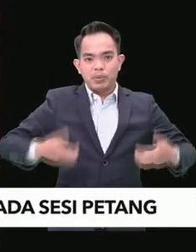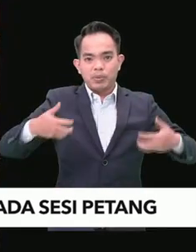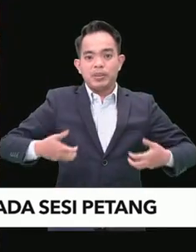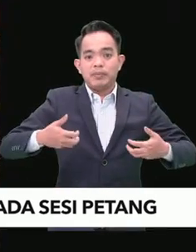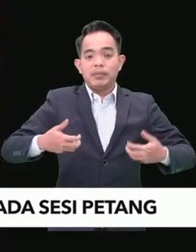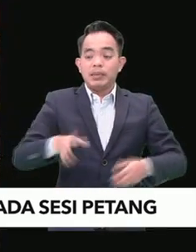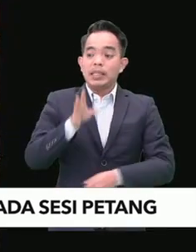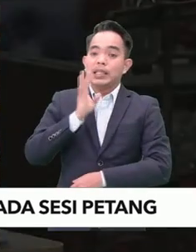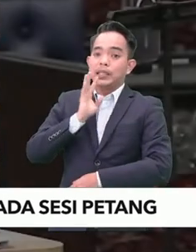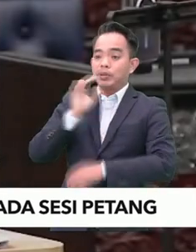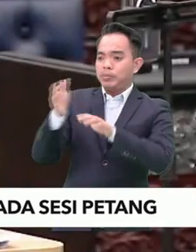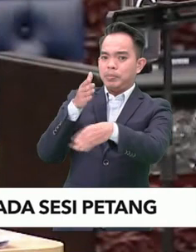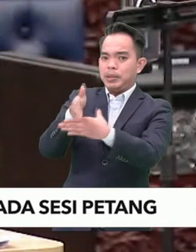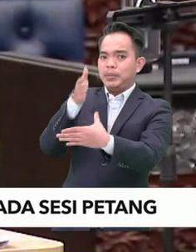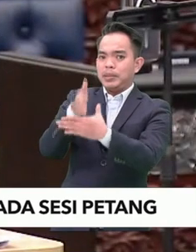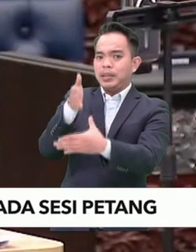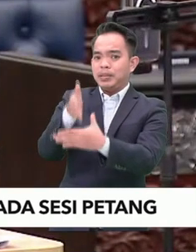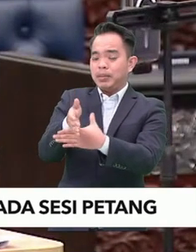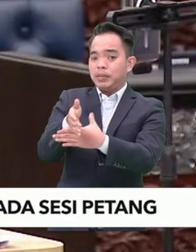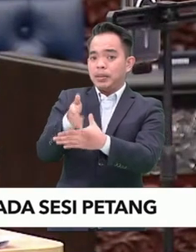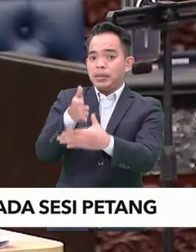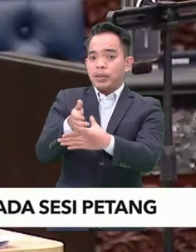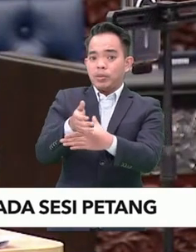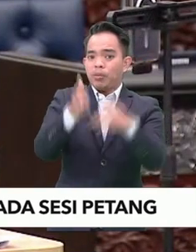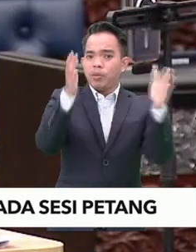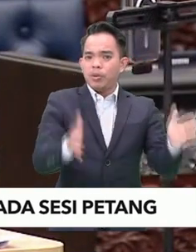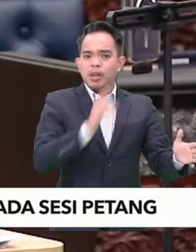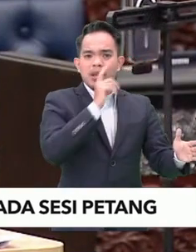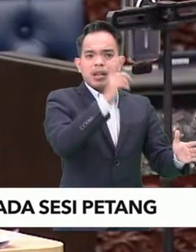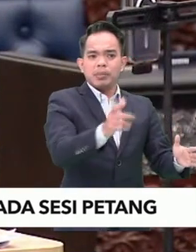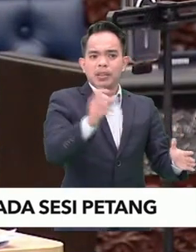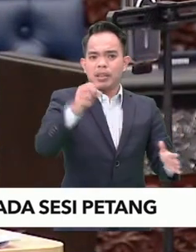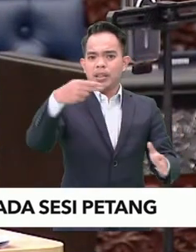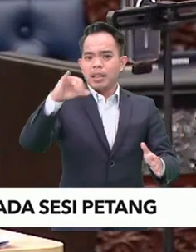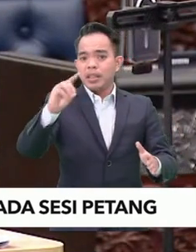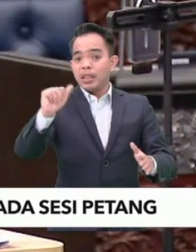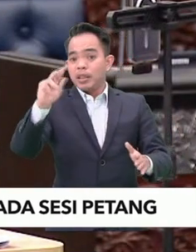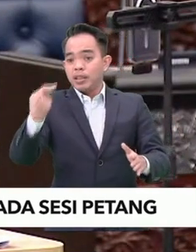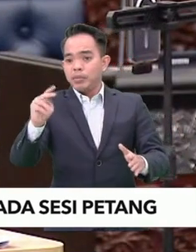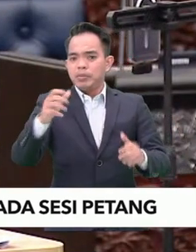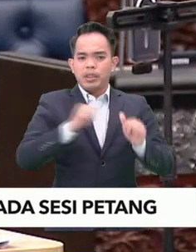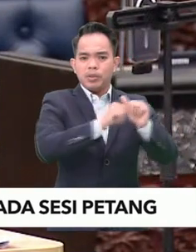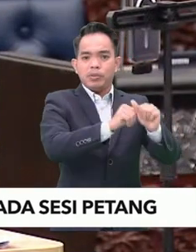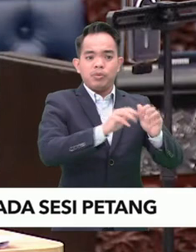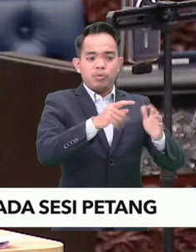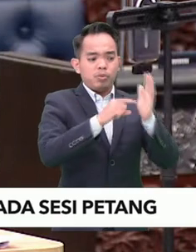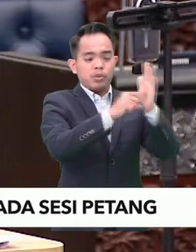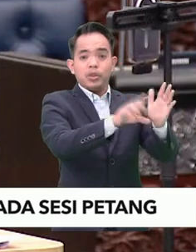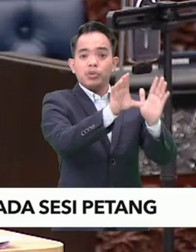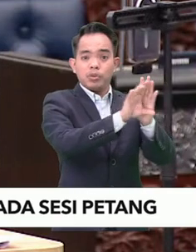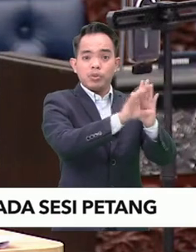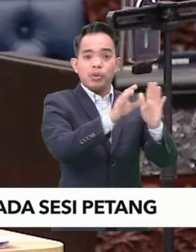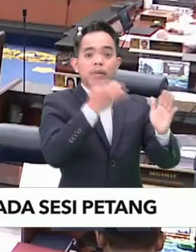Kata-kata itu pantas disanggah Mohd Sani yang menegaskan sebagai orang lama, Shahidan sepatutnya memberikan contoh yang baik kepada orang baru